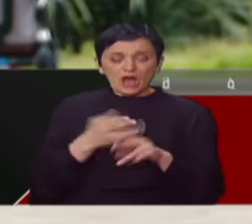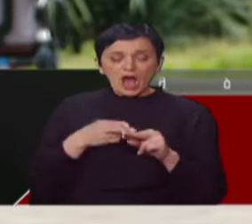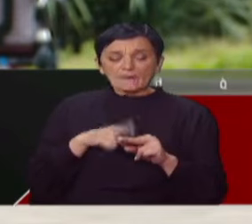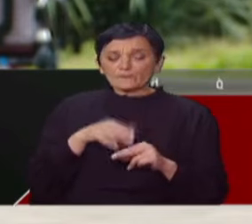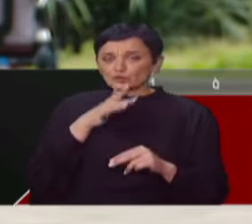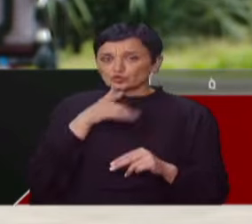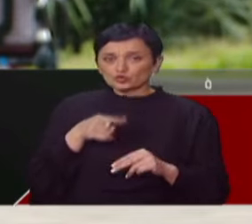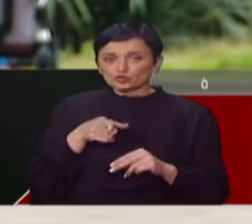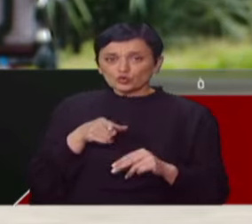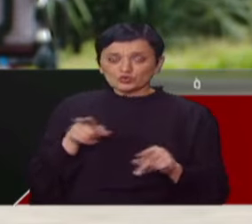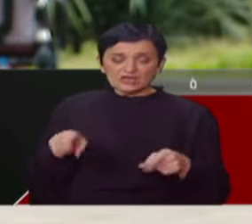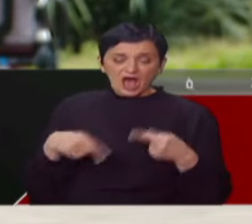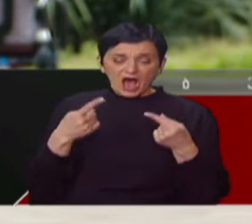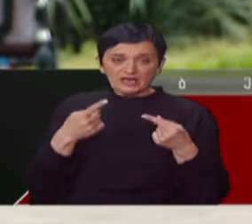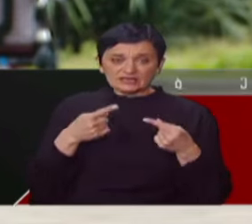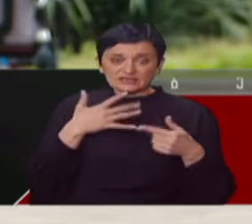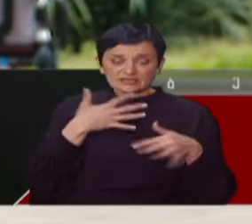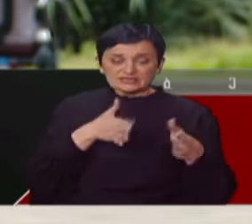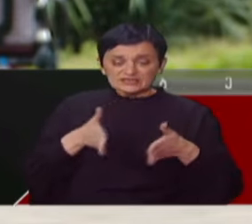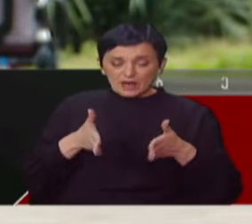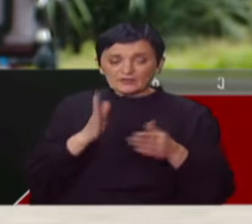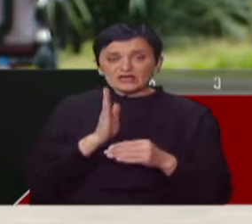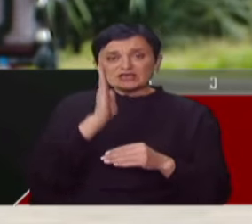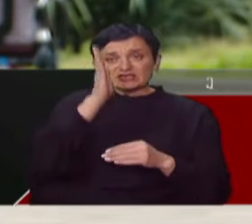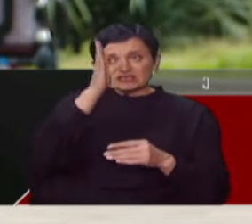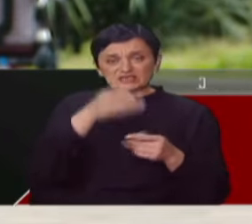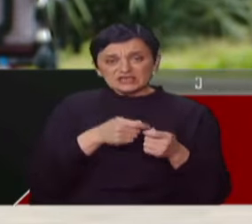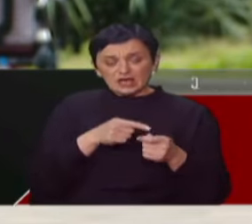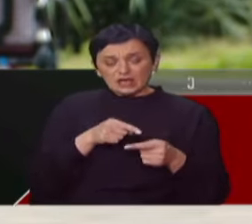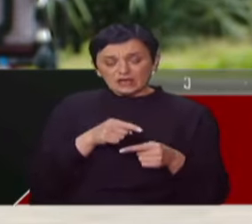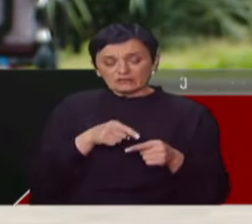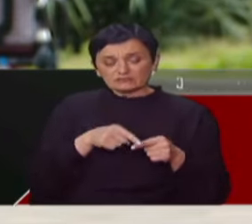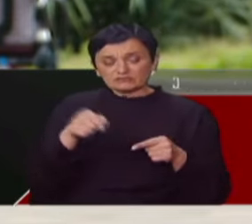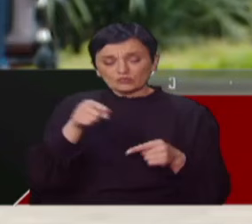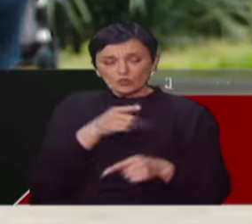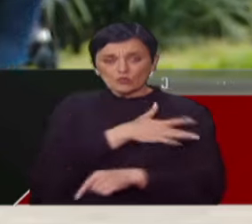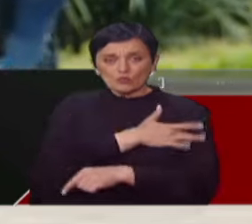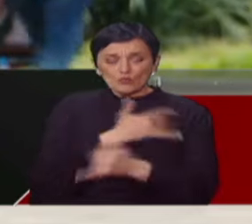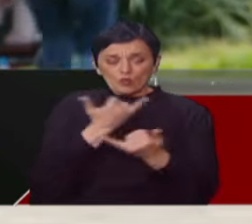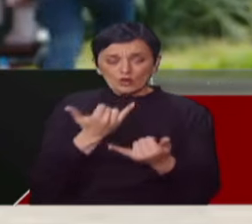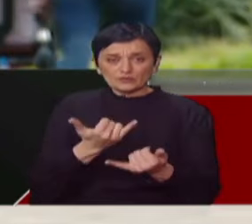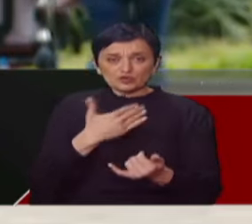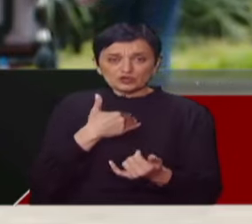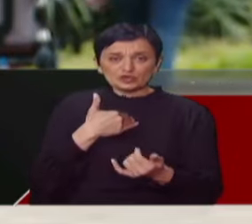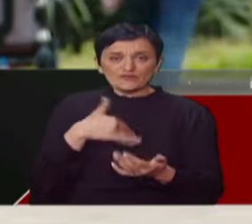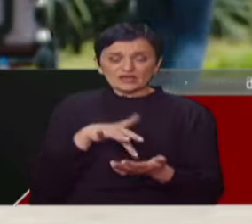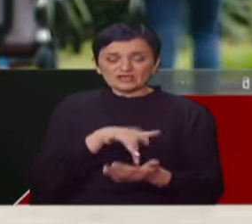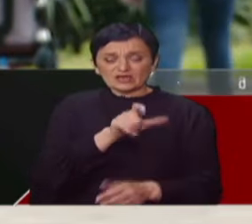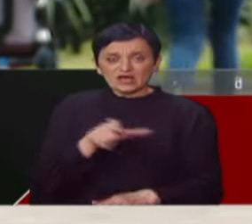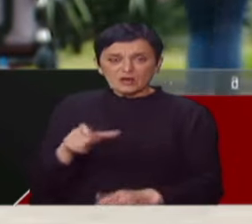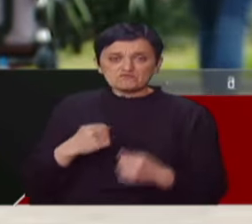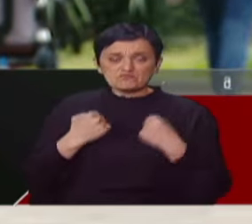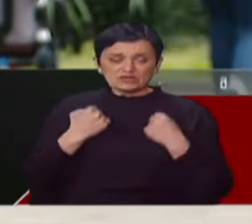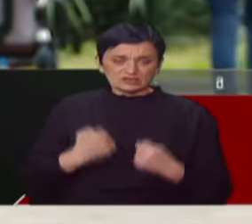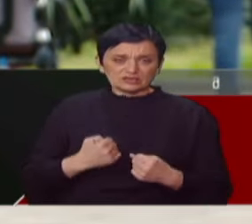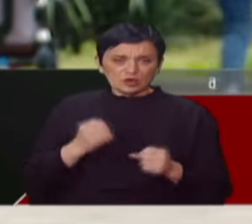ამავდროულად აღადგენს როგორც სანაპირო ზოლს, ასევე გრძელვადიან პერსპექტივაში მოემსახურება ბულვარს და ჩვენს თანაქალაქელებს მდგრადად